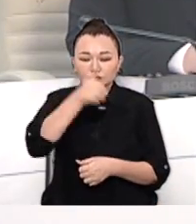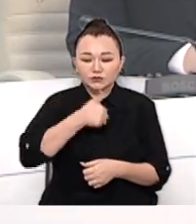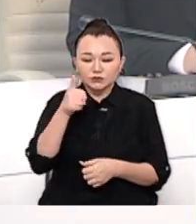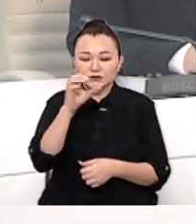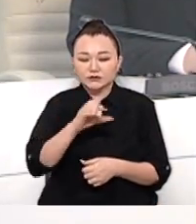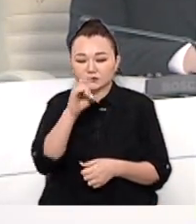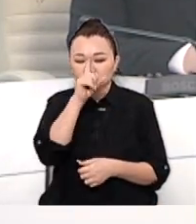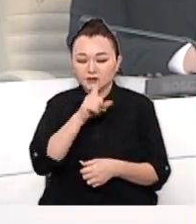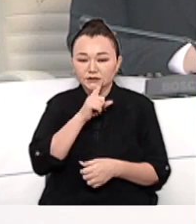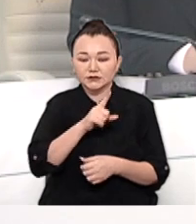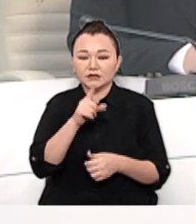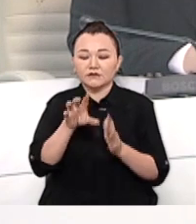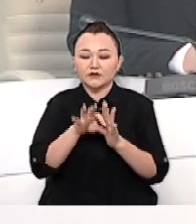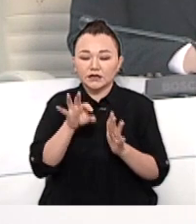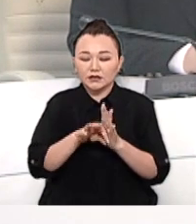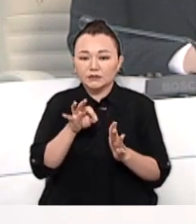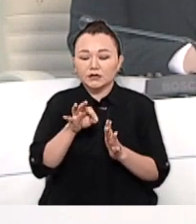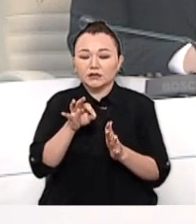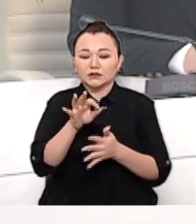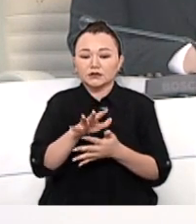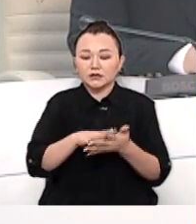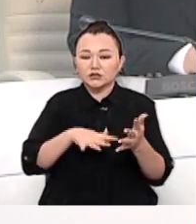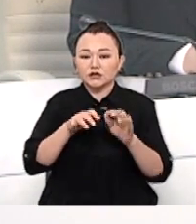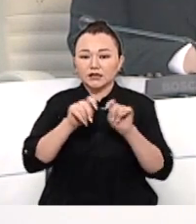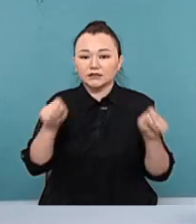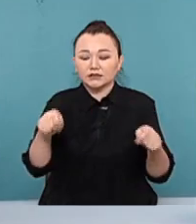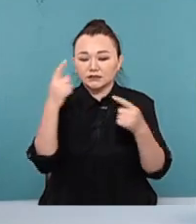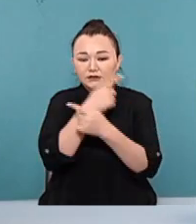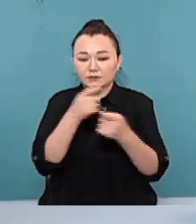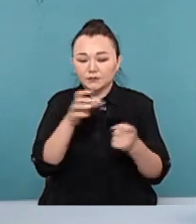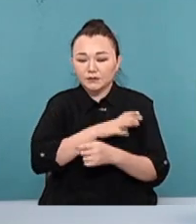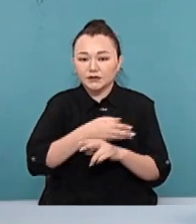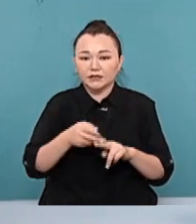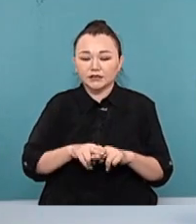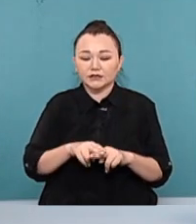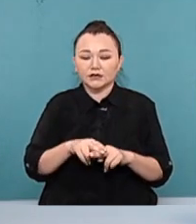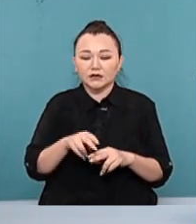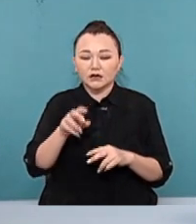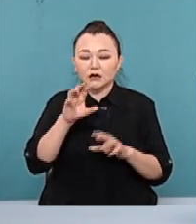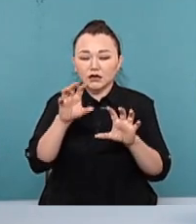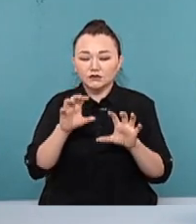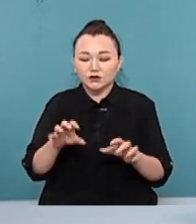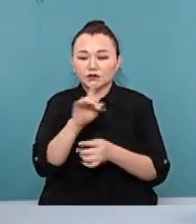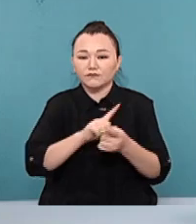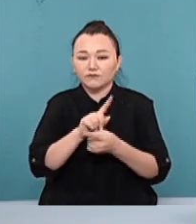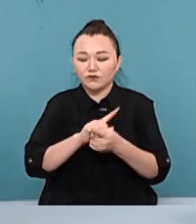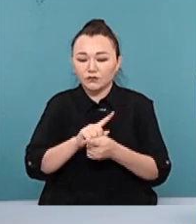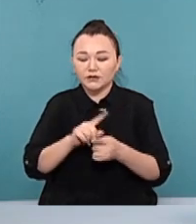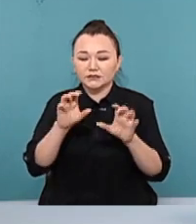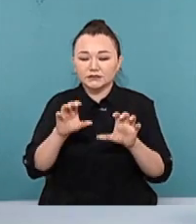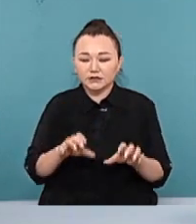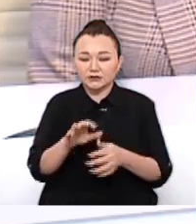айында сайлау күнтізбесін алдын ала ашық жария еткен болатын. Бұл елдегі конституциялық реформалардың